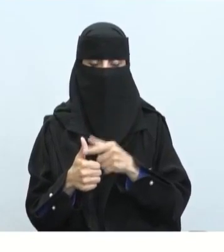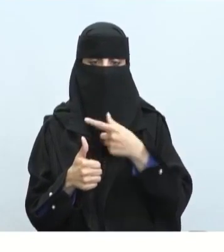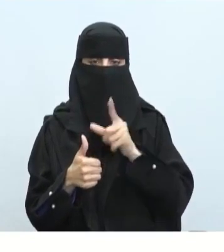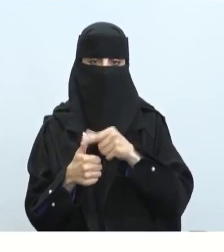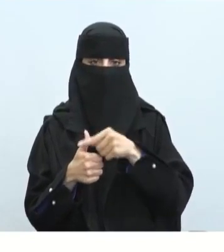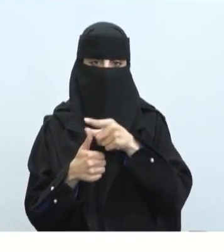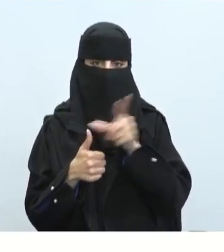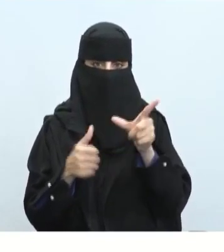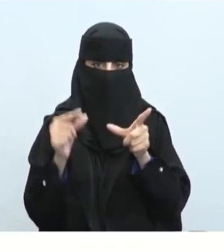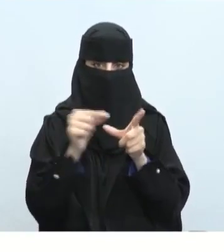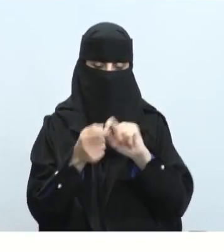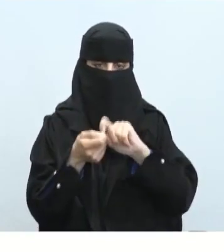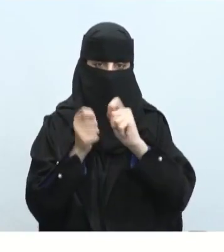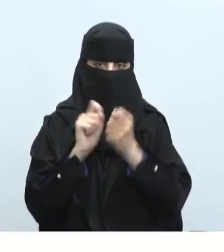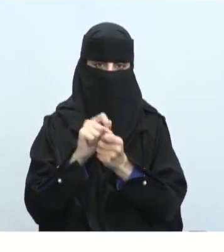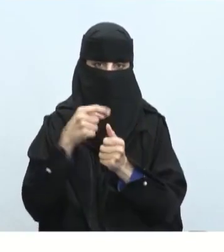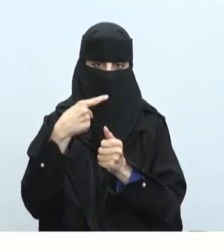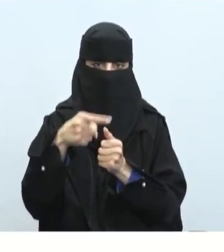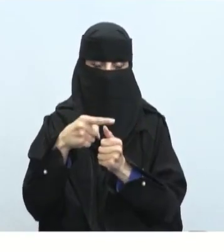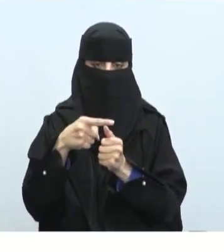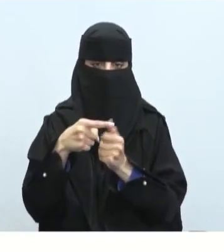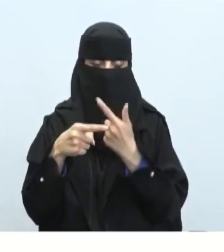تنصب المبتدا ويسمى